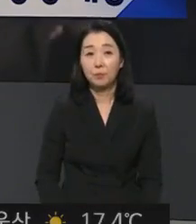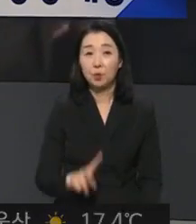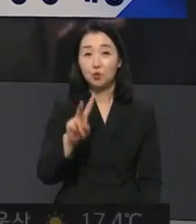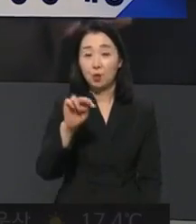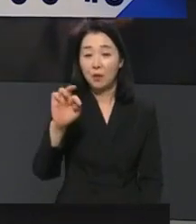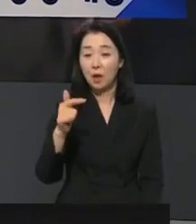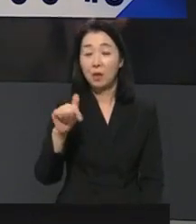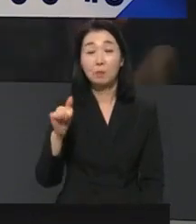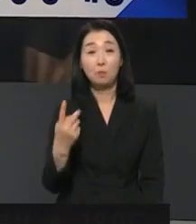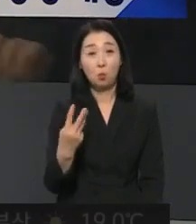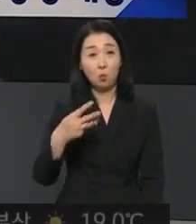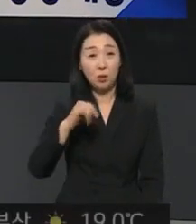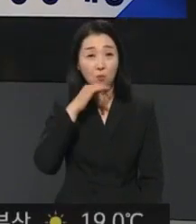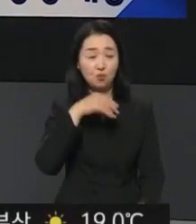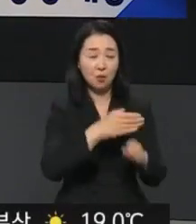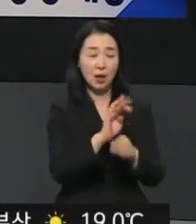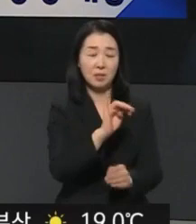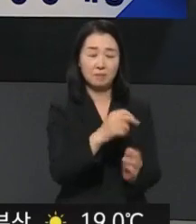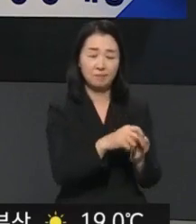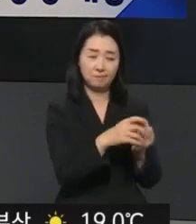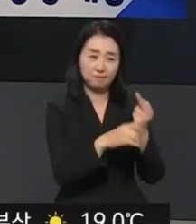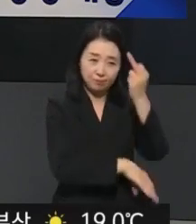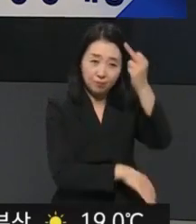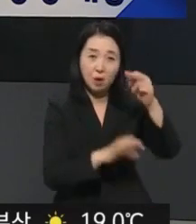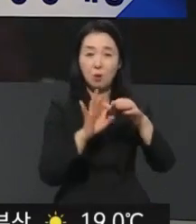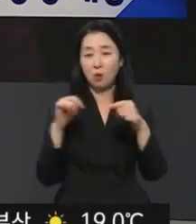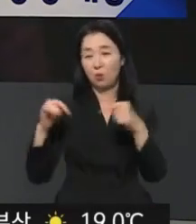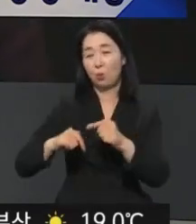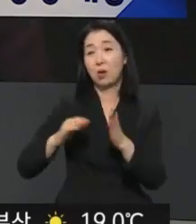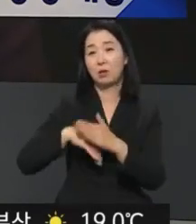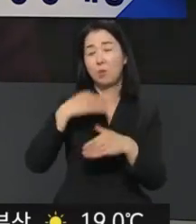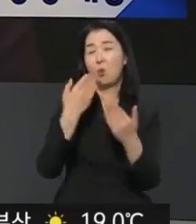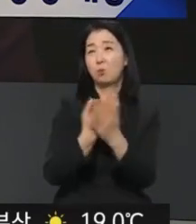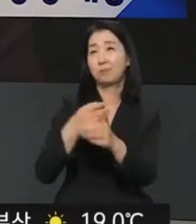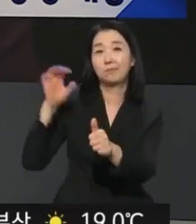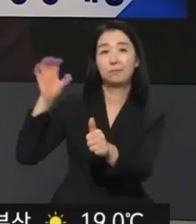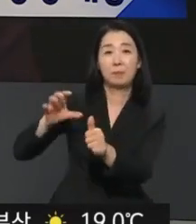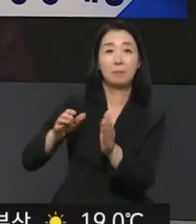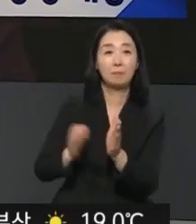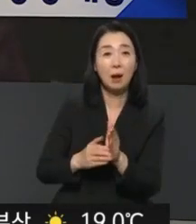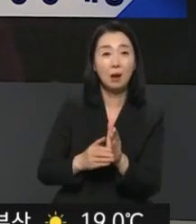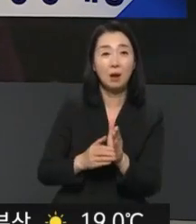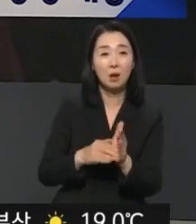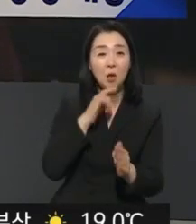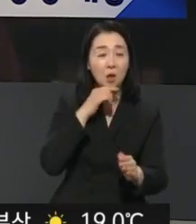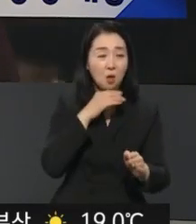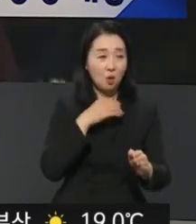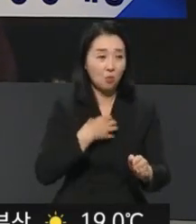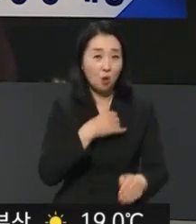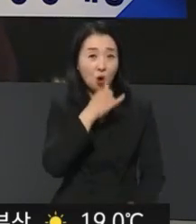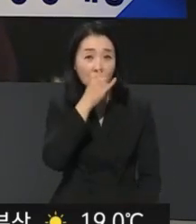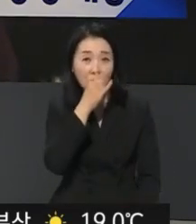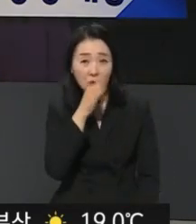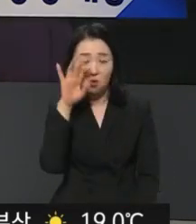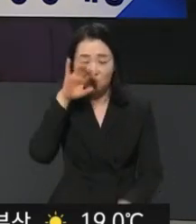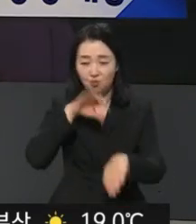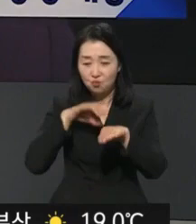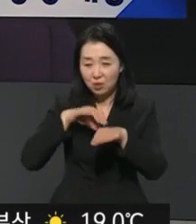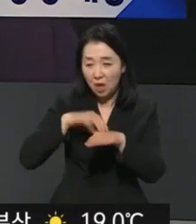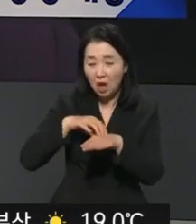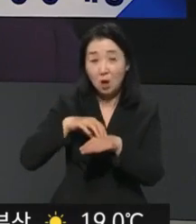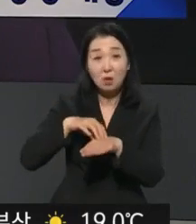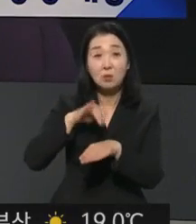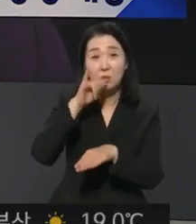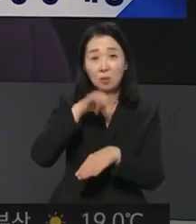안보리가 북한 ICBM 발사 문제를 논의한 걸 규탄한 건데요. 위험성 짙은 군사 연습들과 과욕적인 무력 증강에